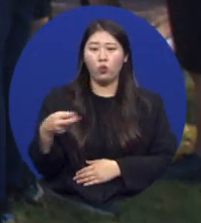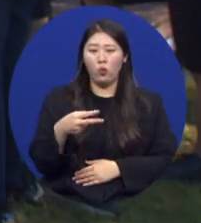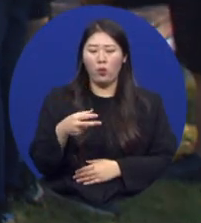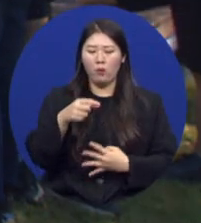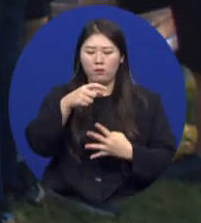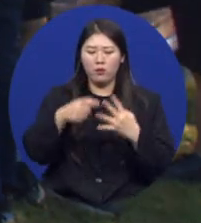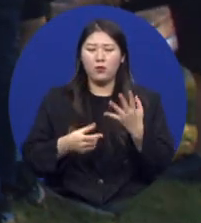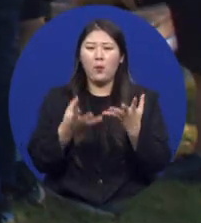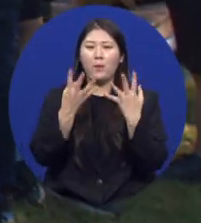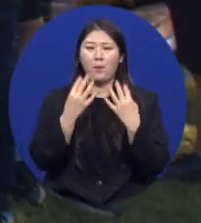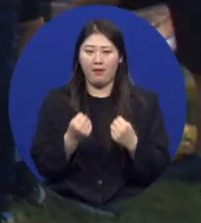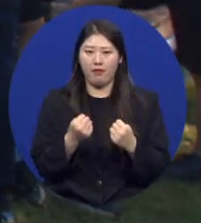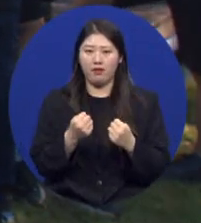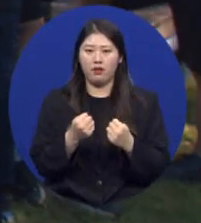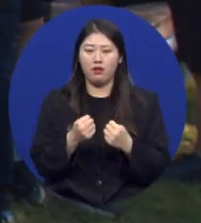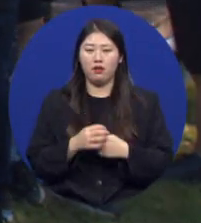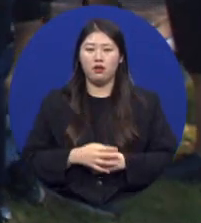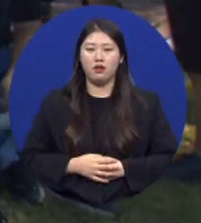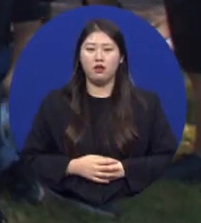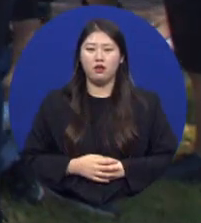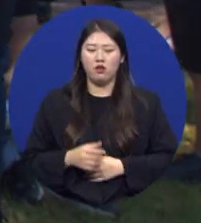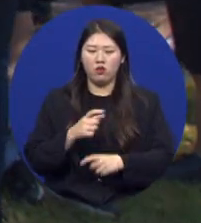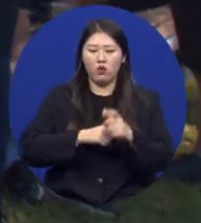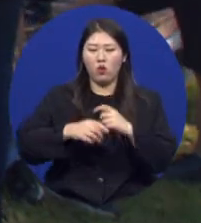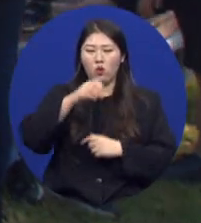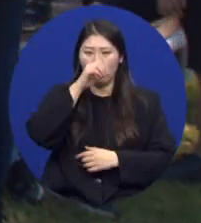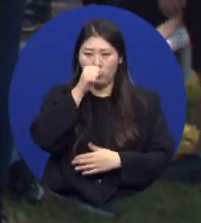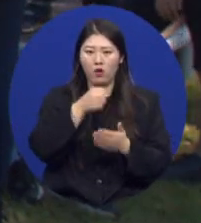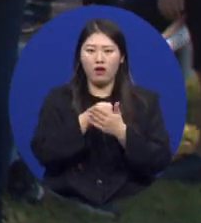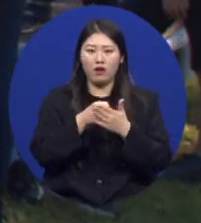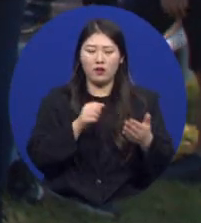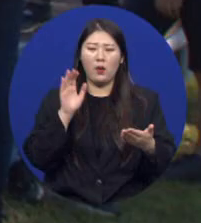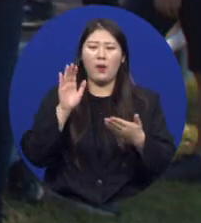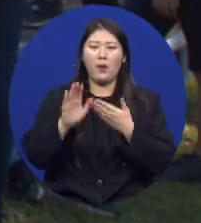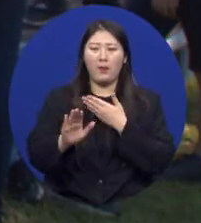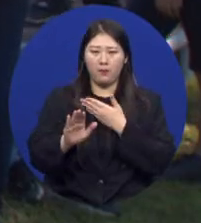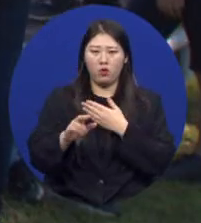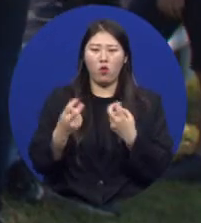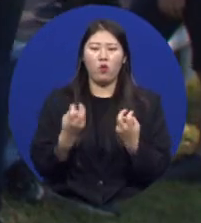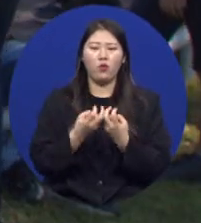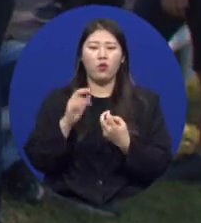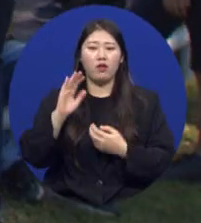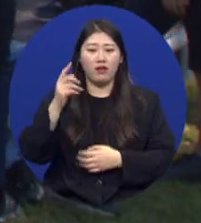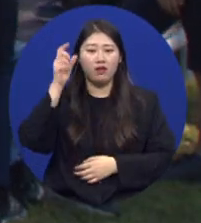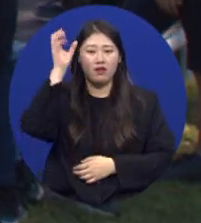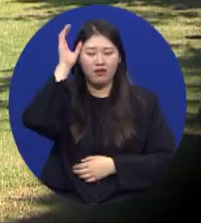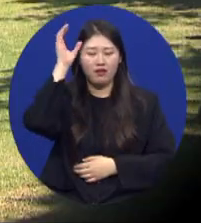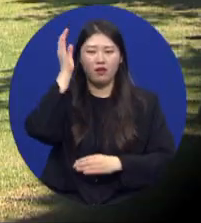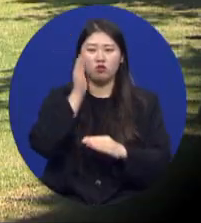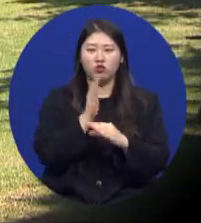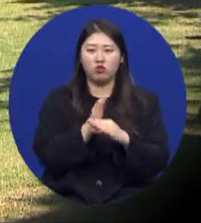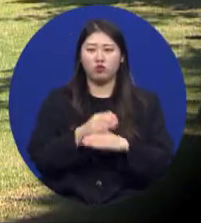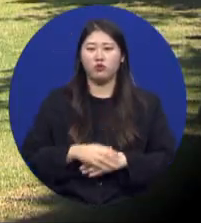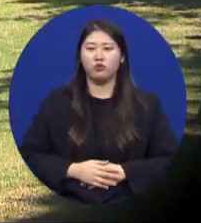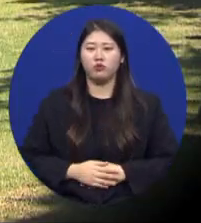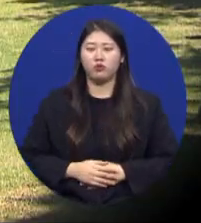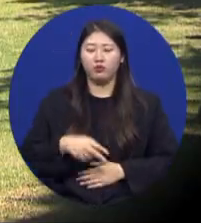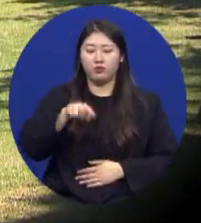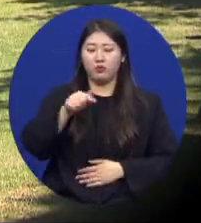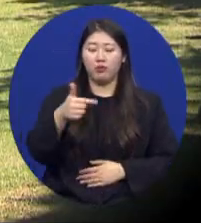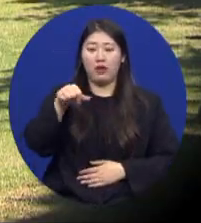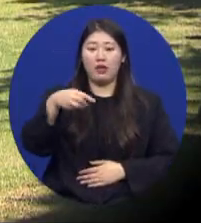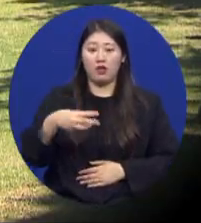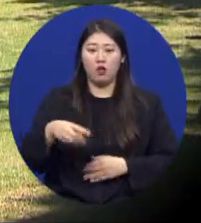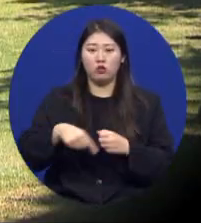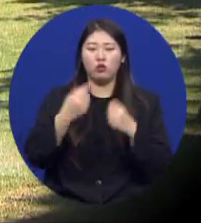더 많아지고 더 좋아지니까 앞으로 어떻게 될지 기대도 되고.